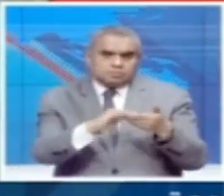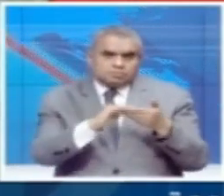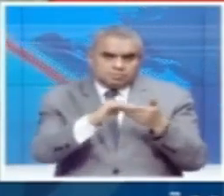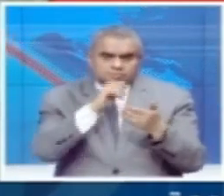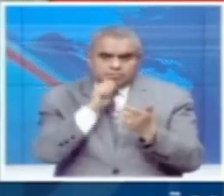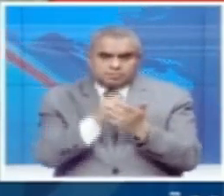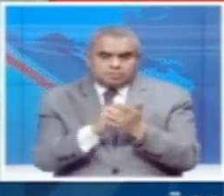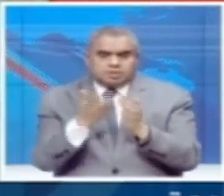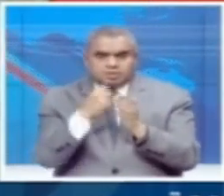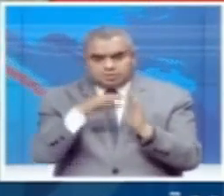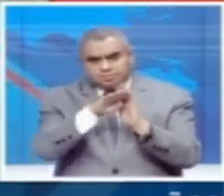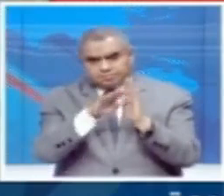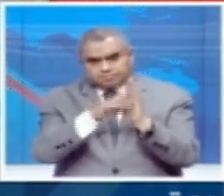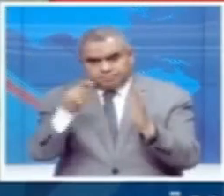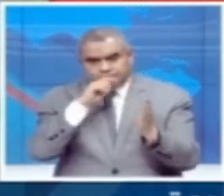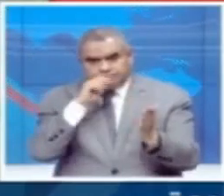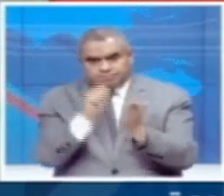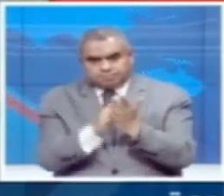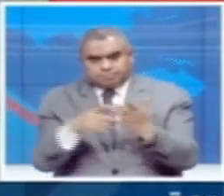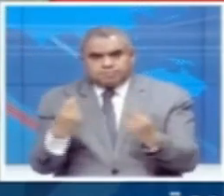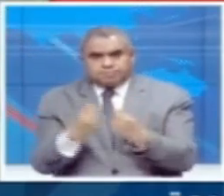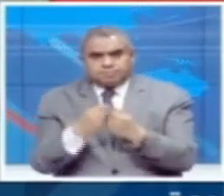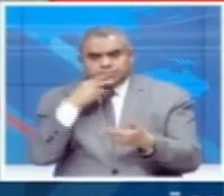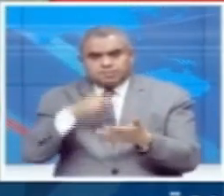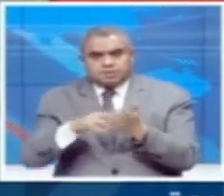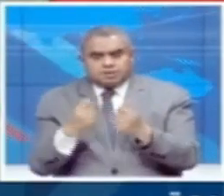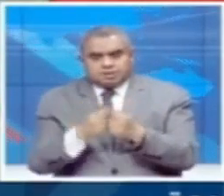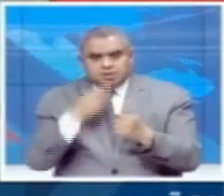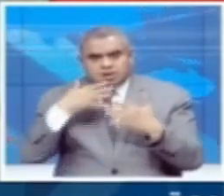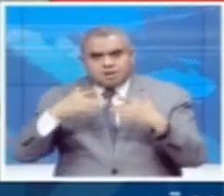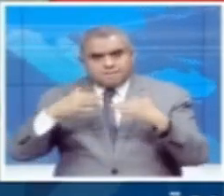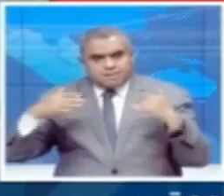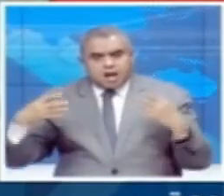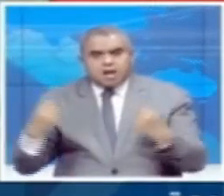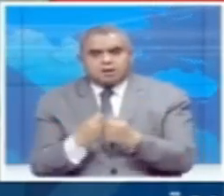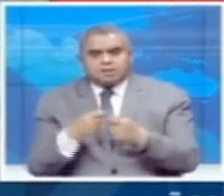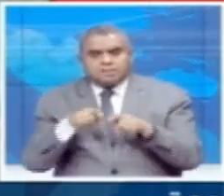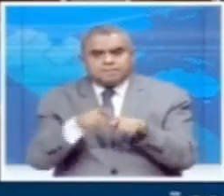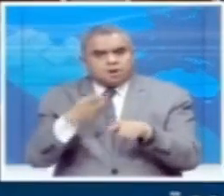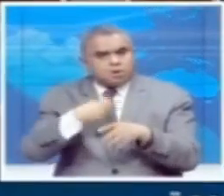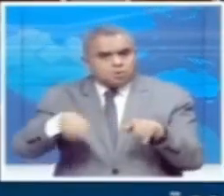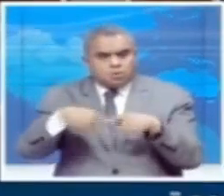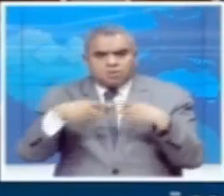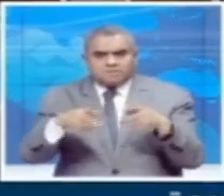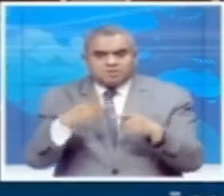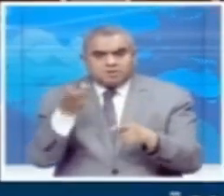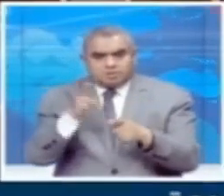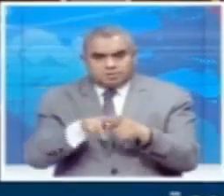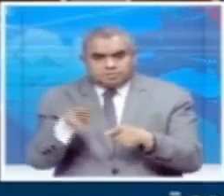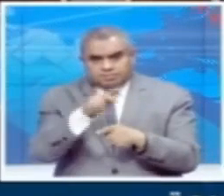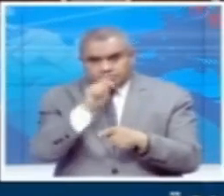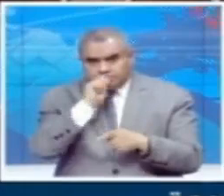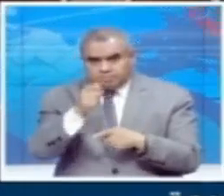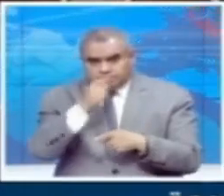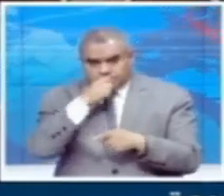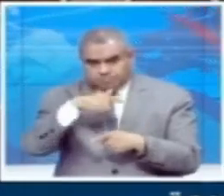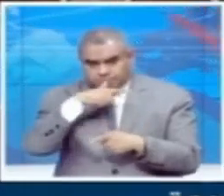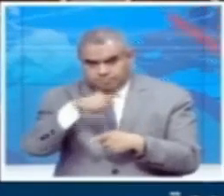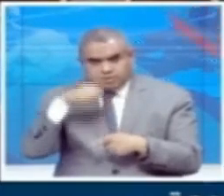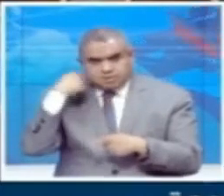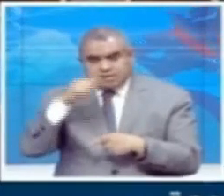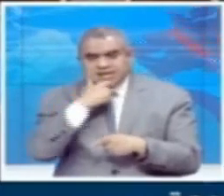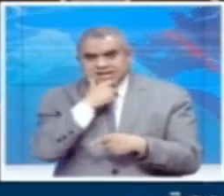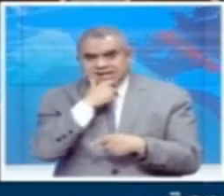الإجراء وأن تكون الممرات البحرية آمنة ومفتوحة للجميع. هذا وقد أشاد الوزير